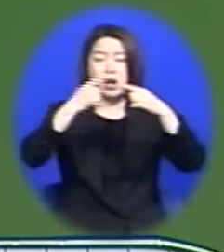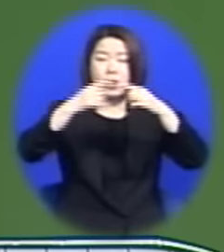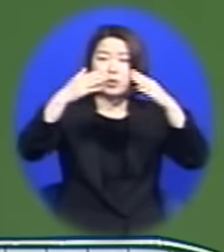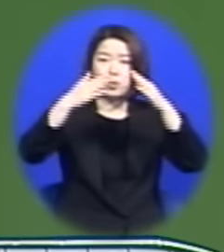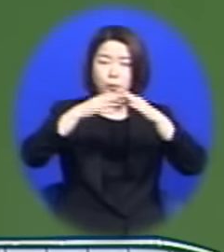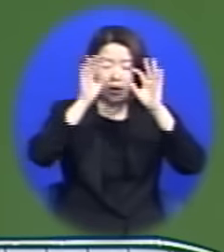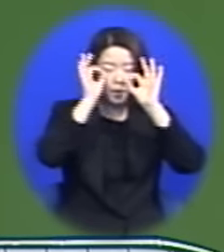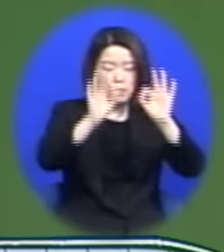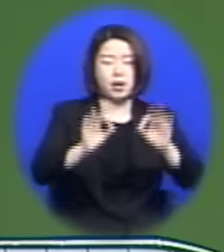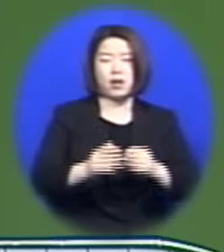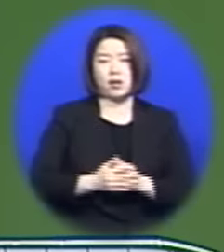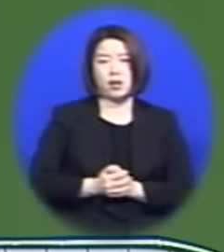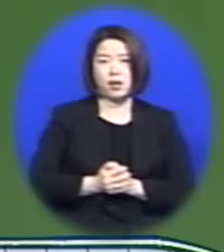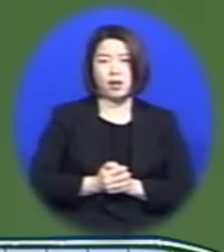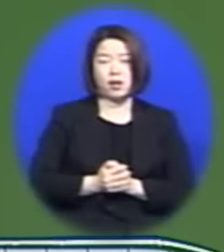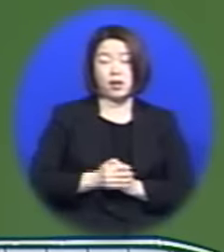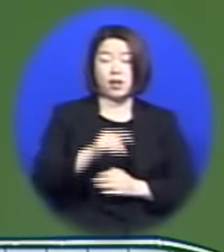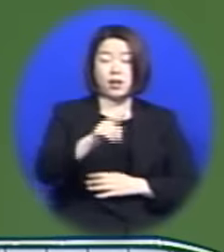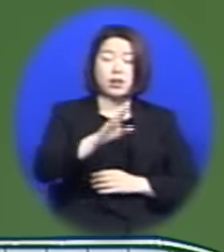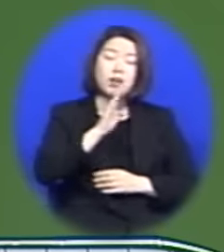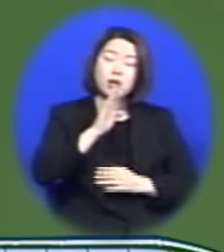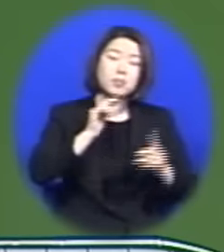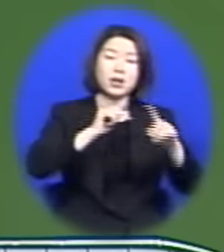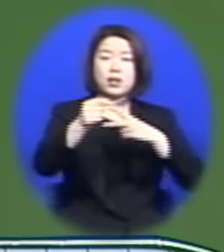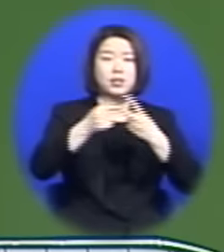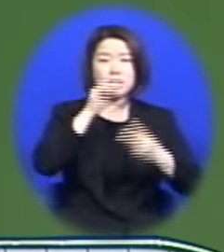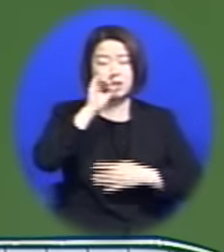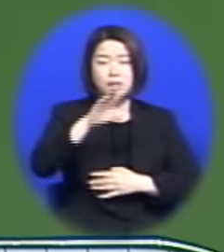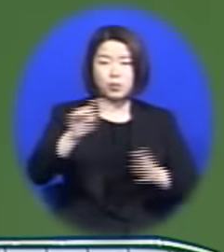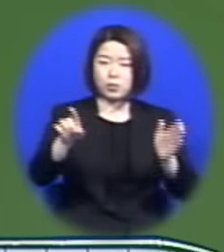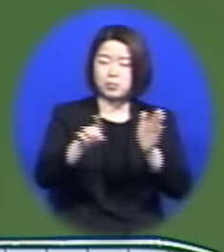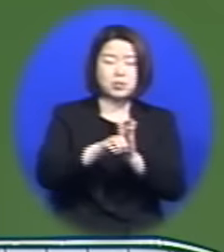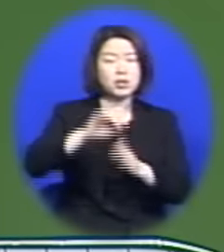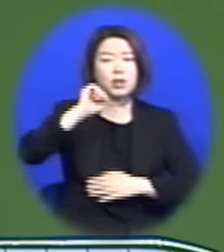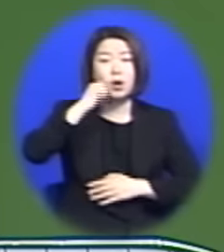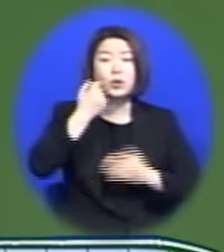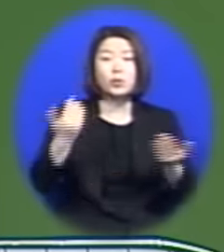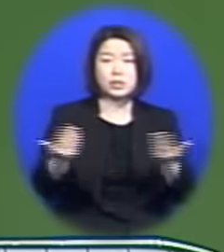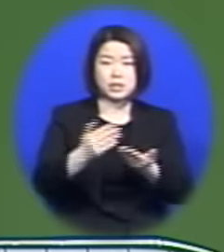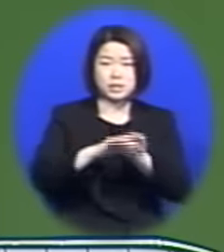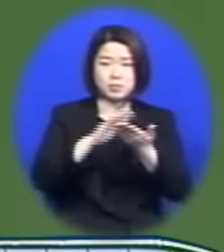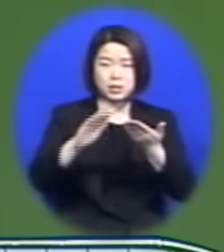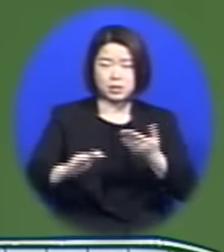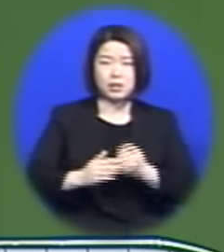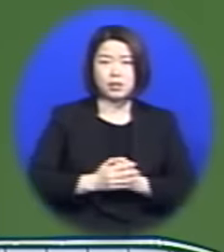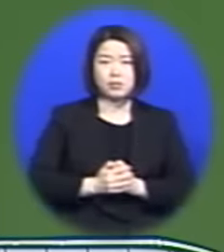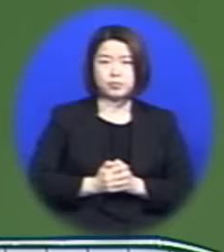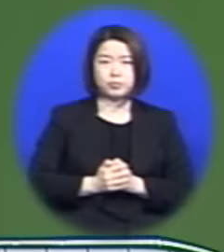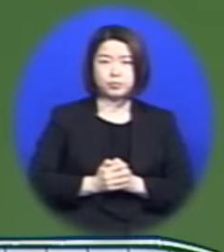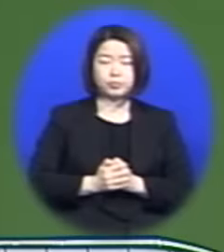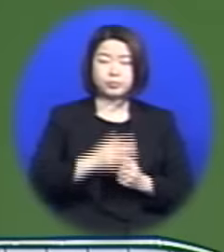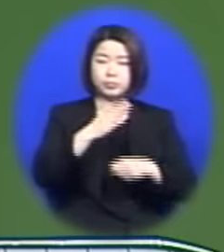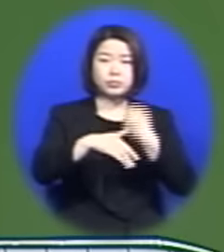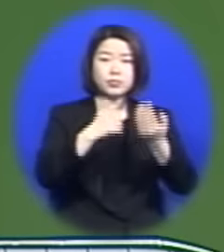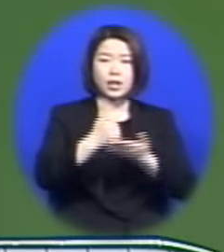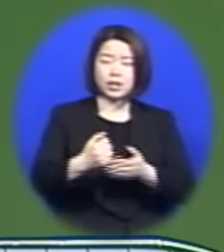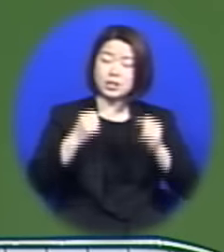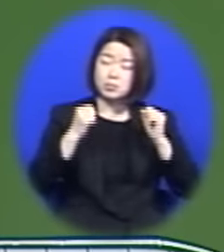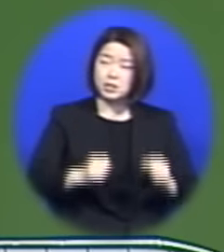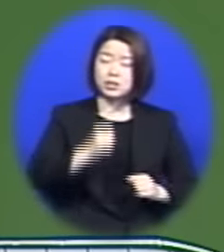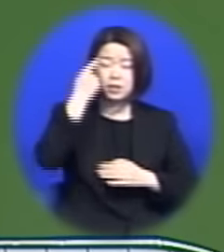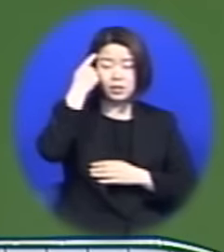보았어요 이게 정말 이해가 안 되고 믿어지지 않는 일입니다 하나님은